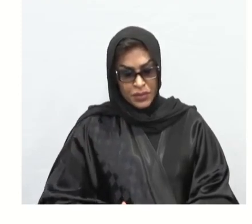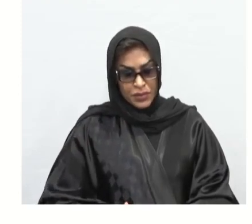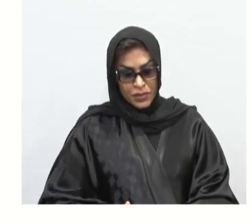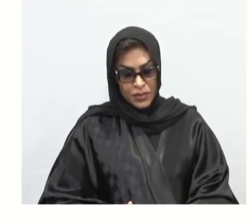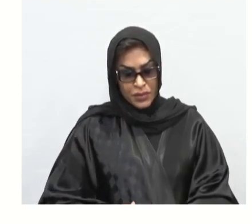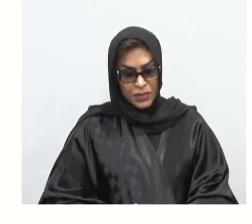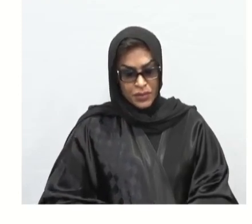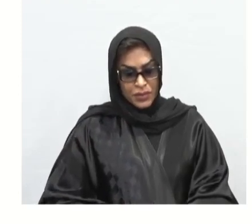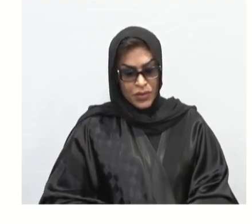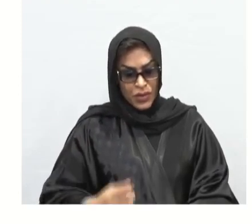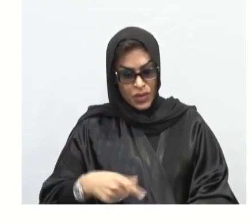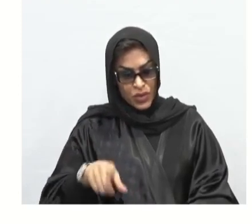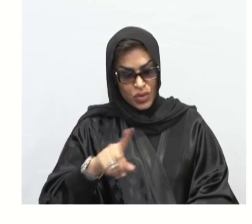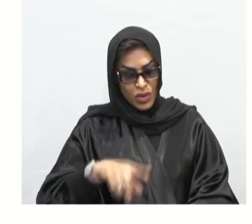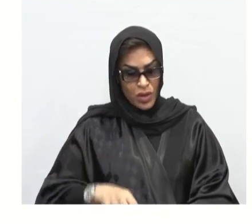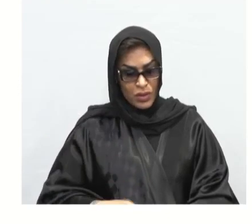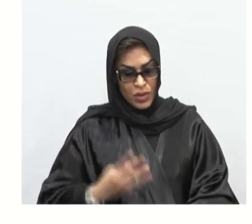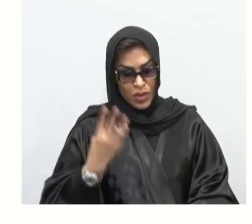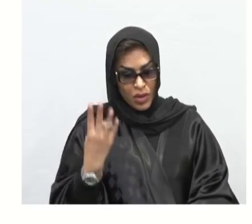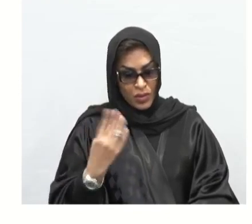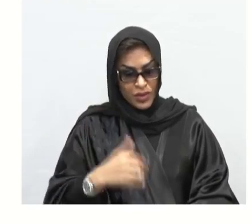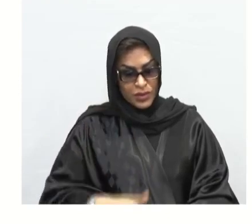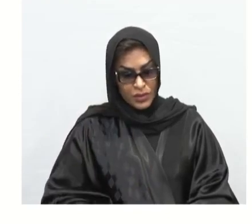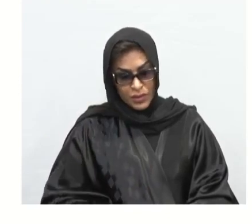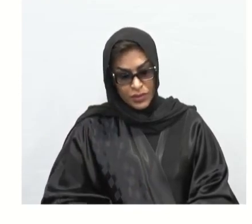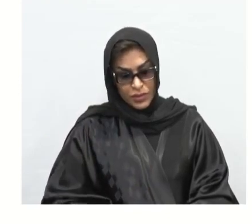ننطلق للسؤال التالي وهو السؤال الرابع